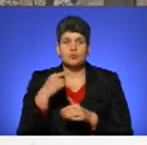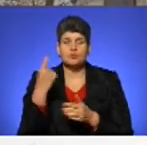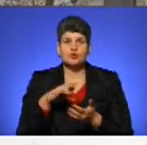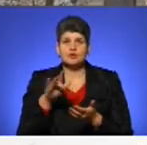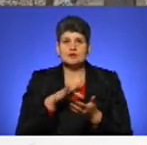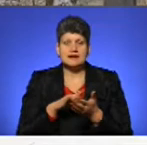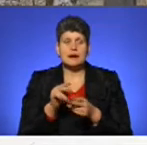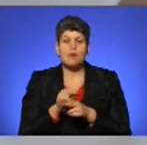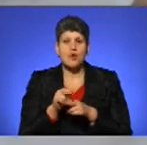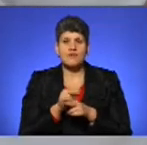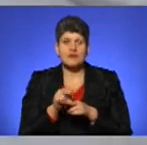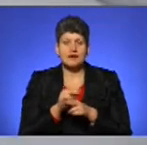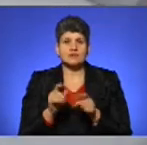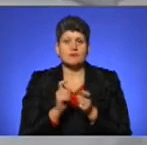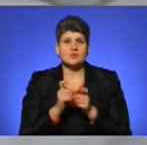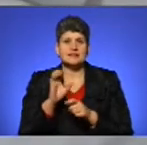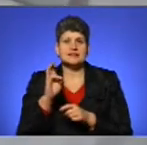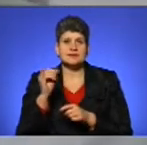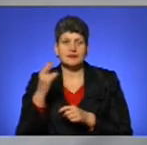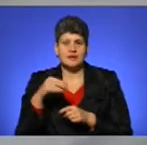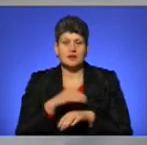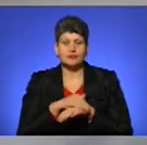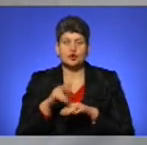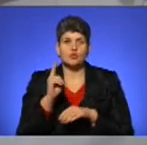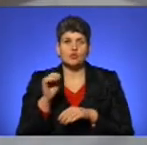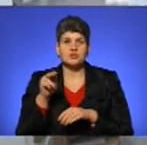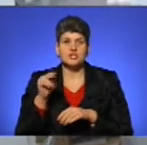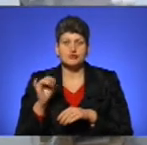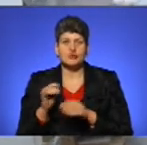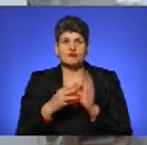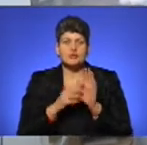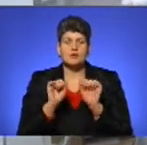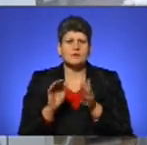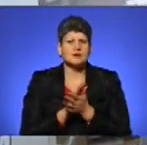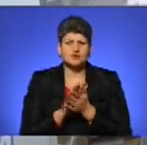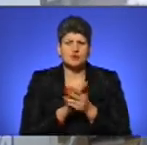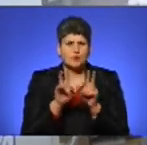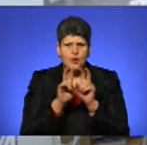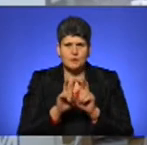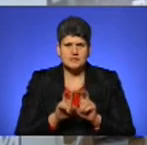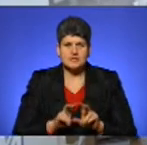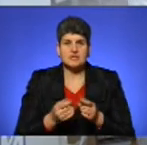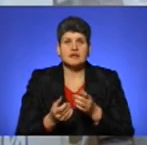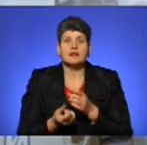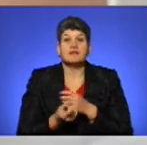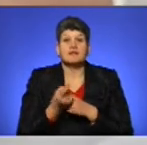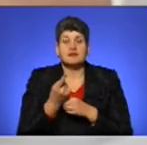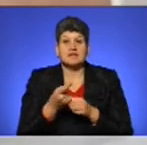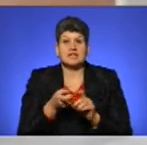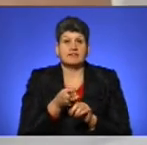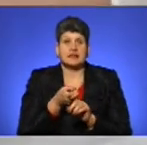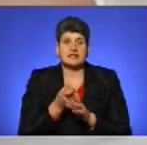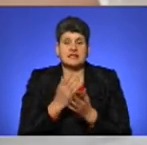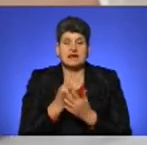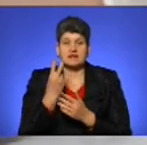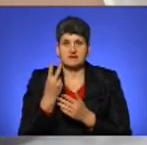центрі профілактики та боротьби зі СНІДом, що на вулиці Купчинського, 8, можна пройти безкоштовне обстеження на виявлення ВІЛ-інфекції. Є два